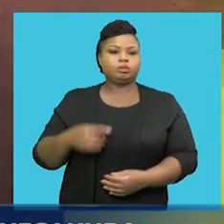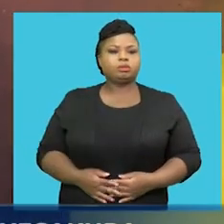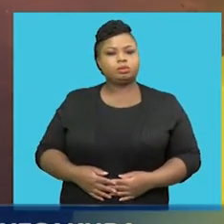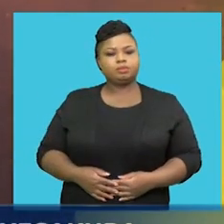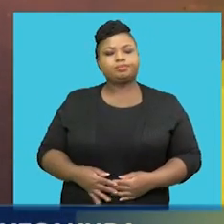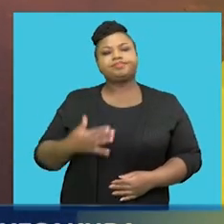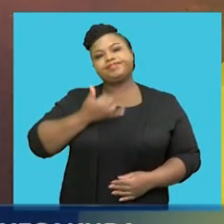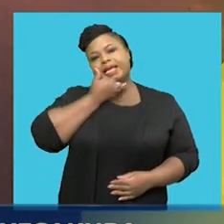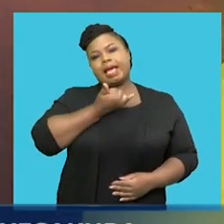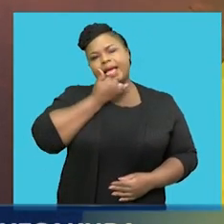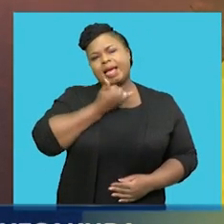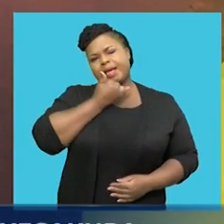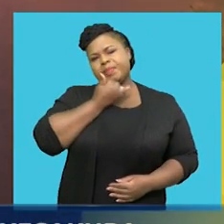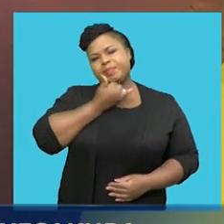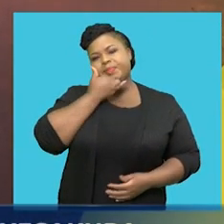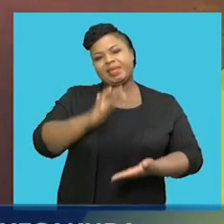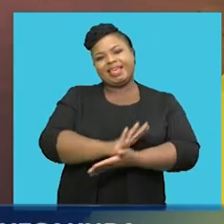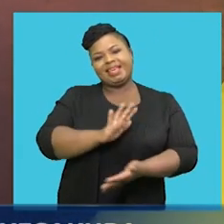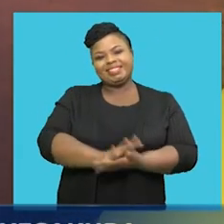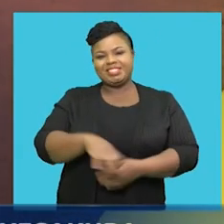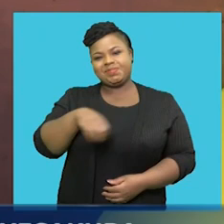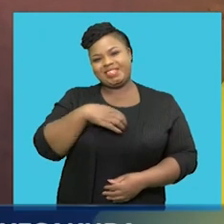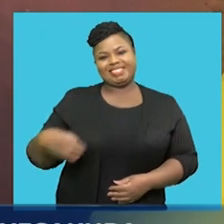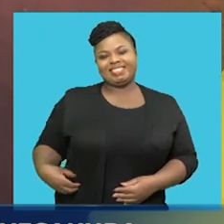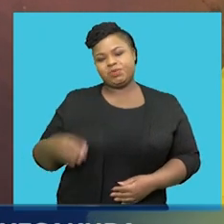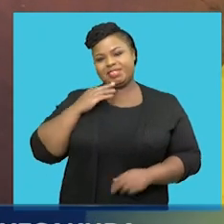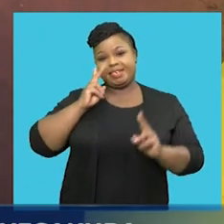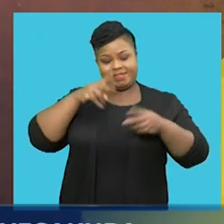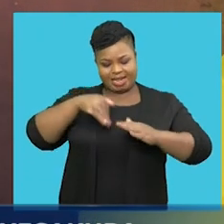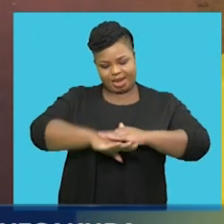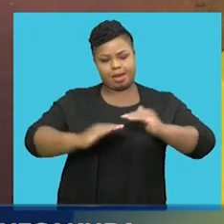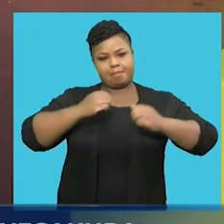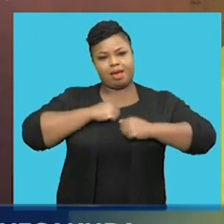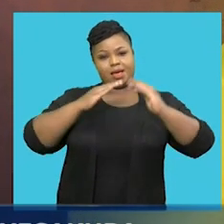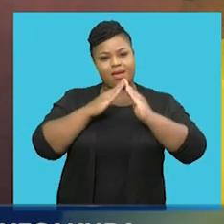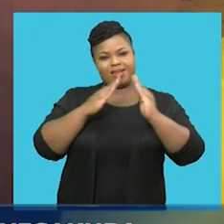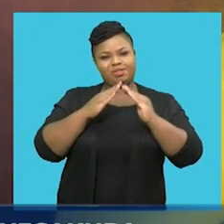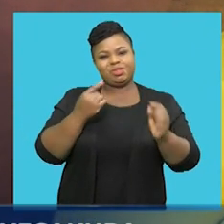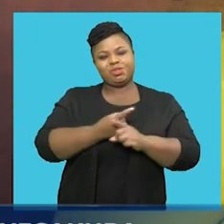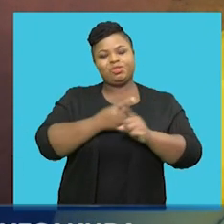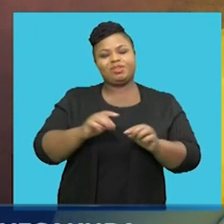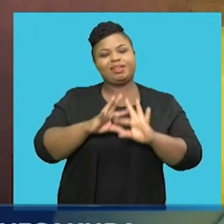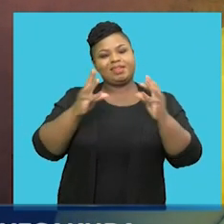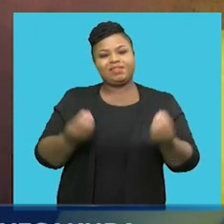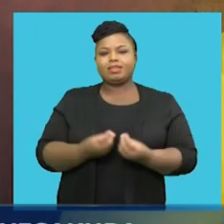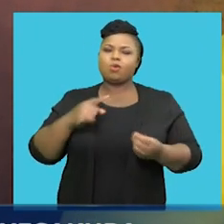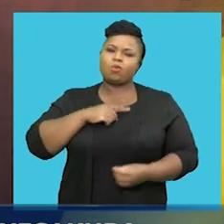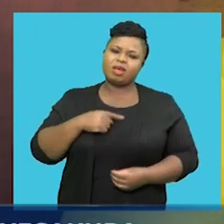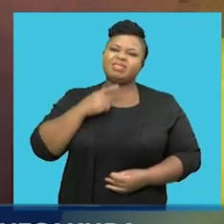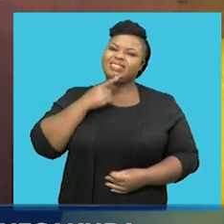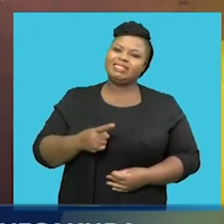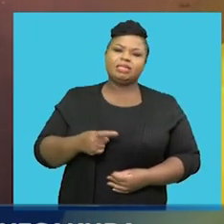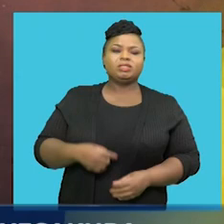Ntsake ngopfu namuta loko president a nghenele la mudeni wa mina, lexi nga kona na xota ni hava swo